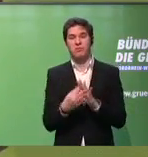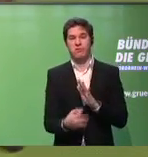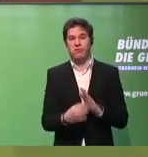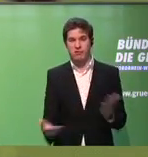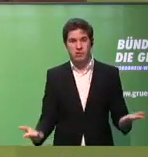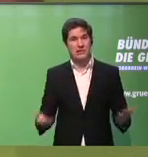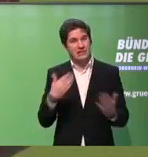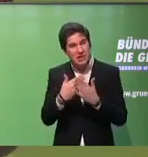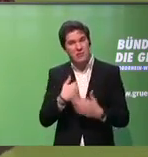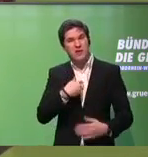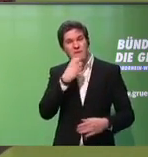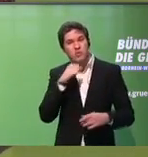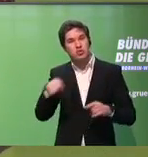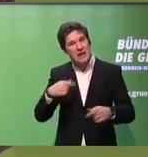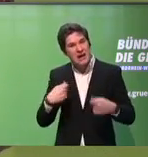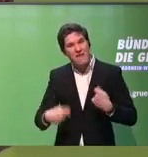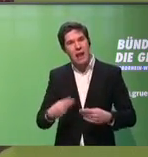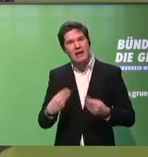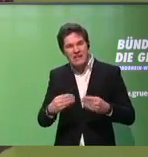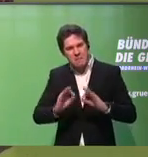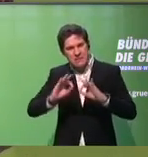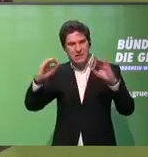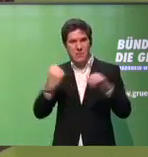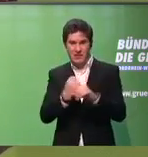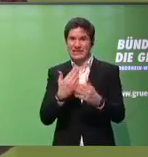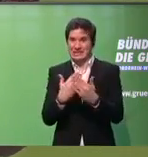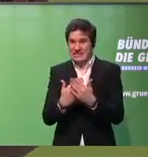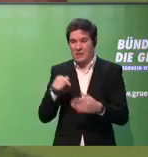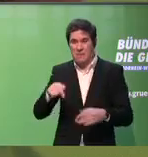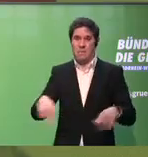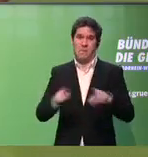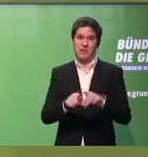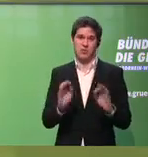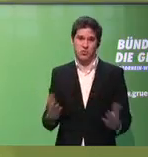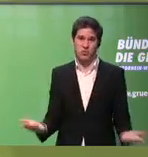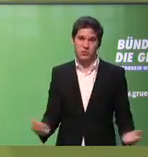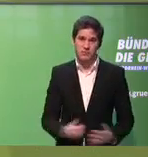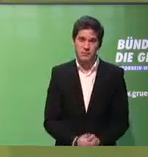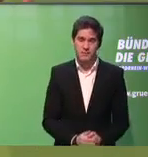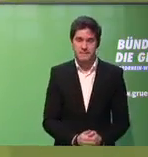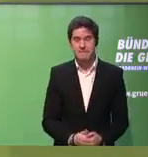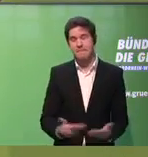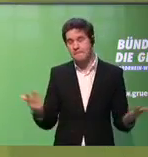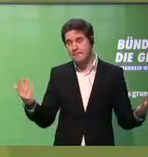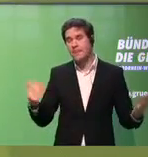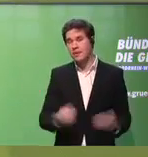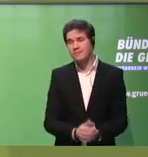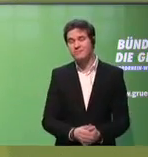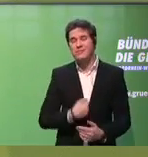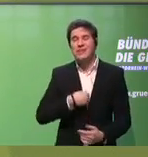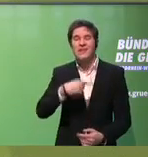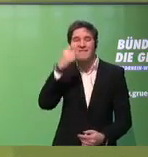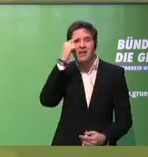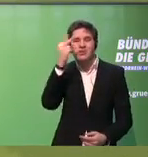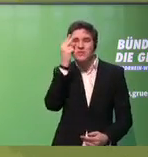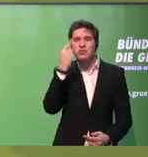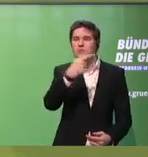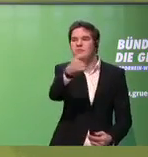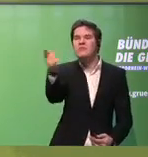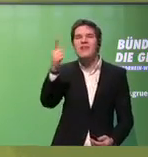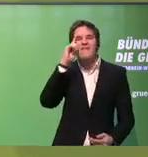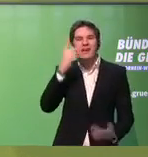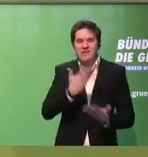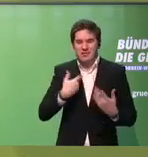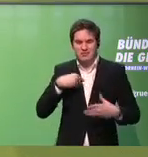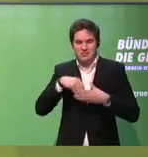Annäherungen, wenn man ehrgeizige Klimapolitik machen will. Ich glaube aber, dass ihr in Wirklichkeit wisst, wovon ich rede, und ihr wisst